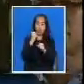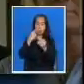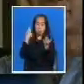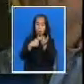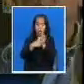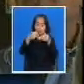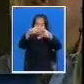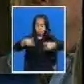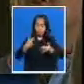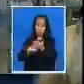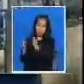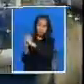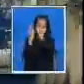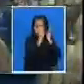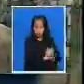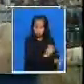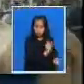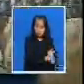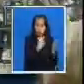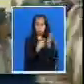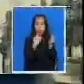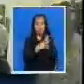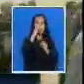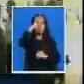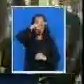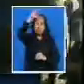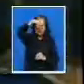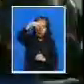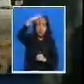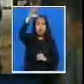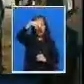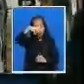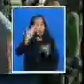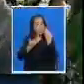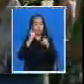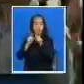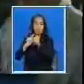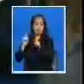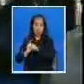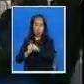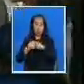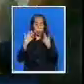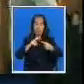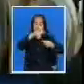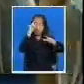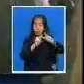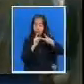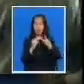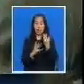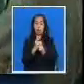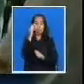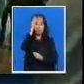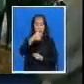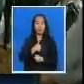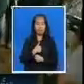กัน มี ระบบประกันในเรื่องของดินฟ้าอากาศแล้วก็ส่วนที่2ซึ่งสัปดาห์หน้าผมจะไปดูละเอียดนะฮะในร